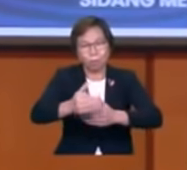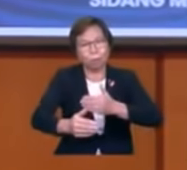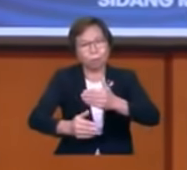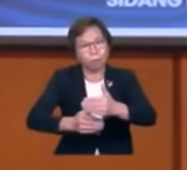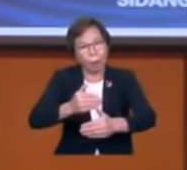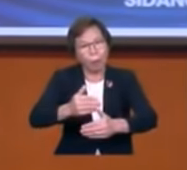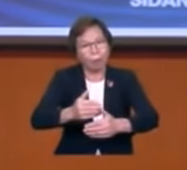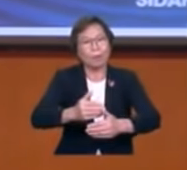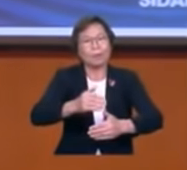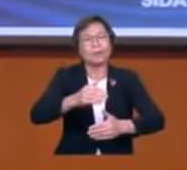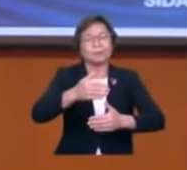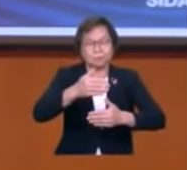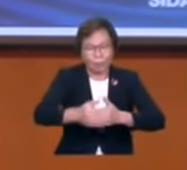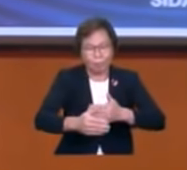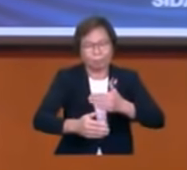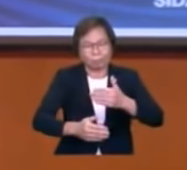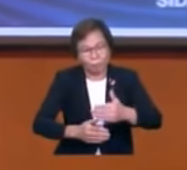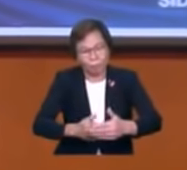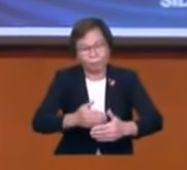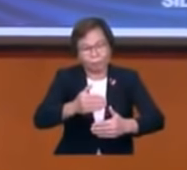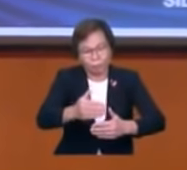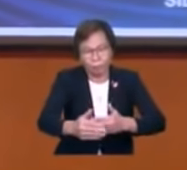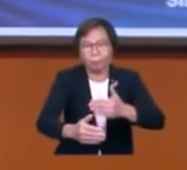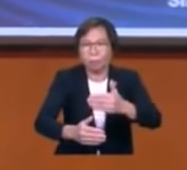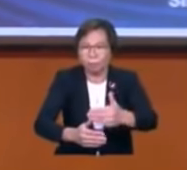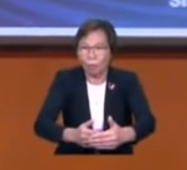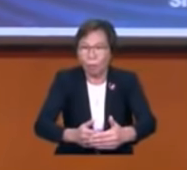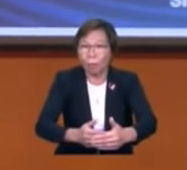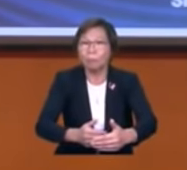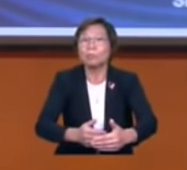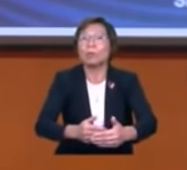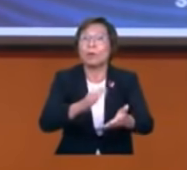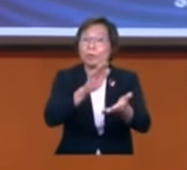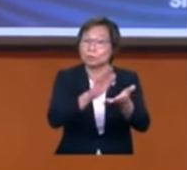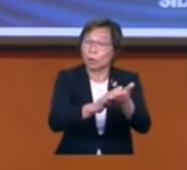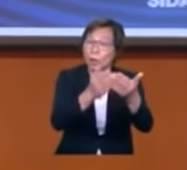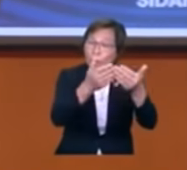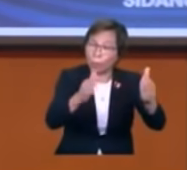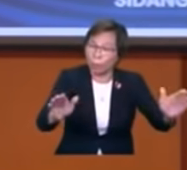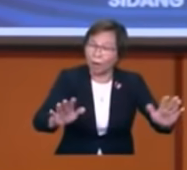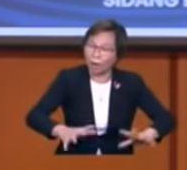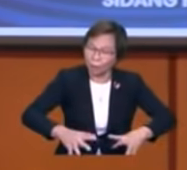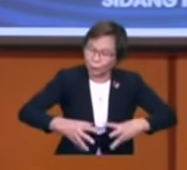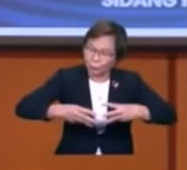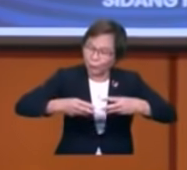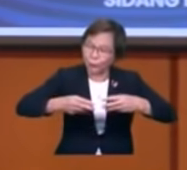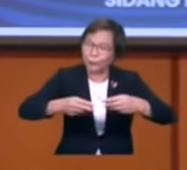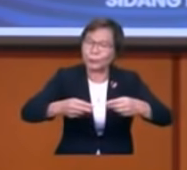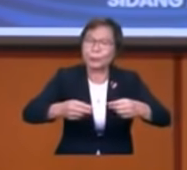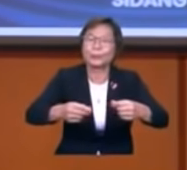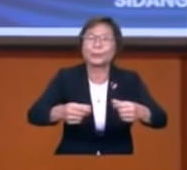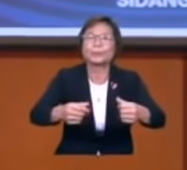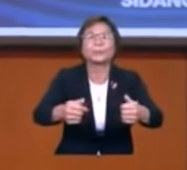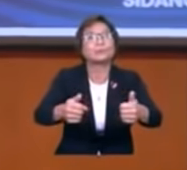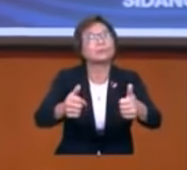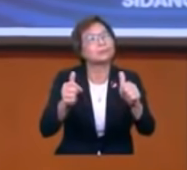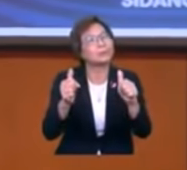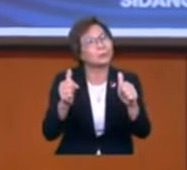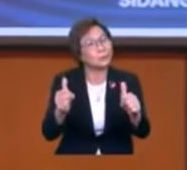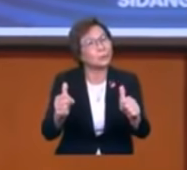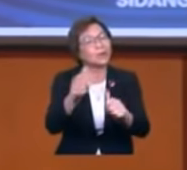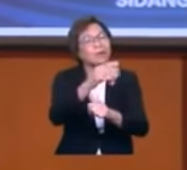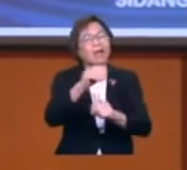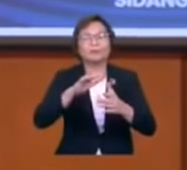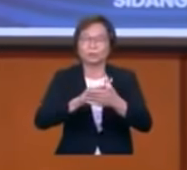langkah-demi-langkah untuk memastikan proses pembukaan sekolah ini berjalan dengan baik berjalan dengan lancar